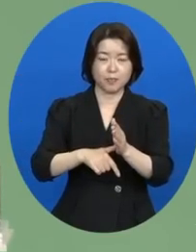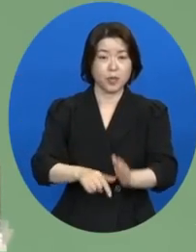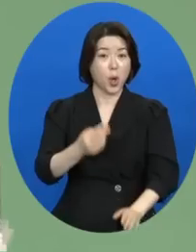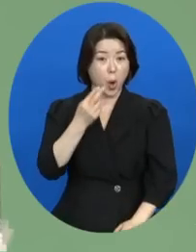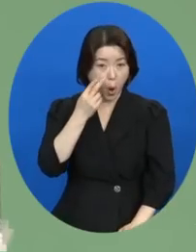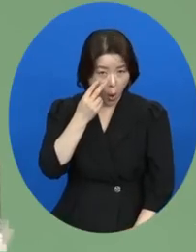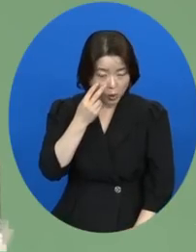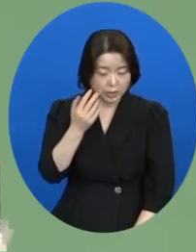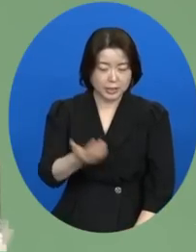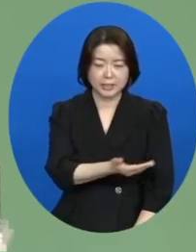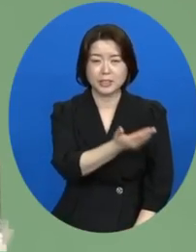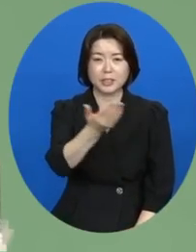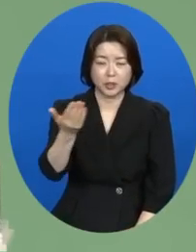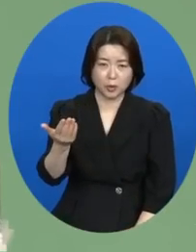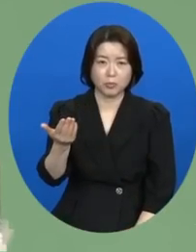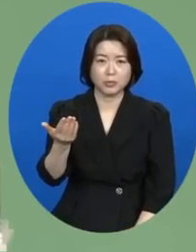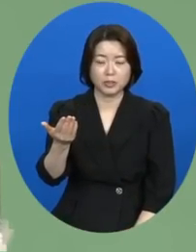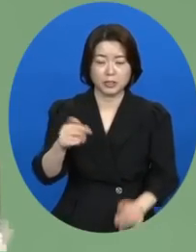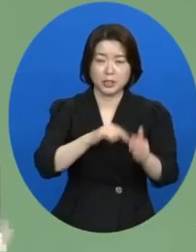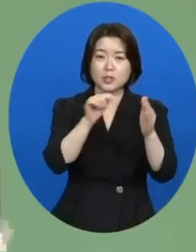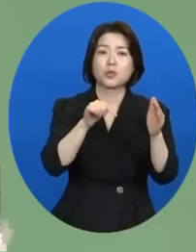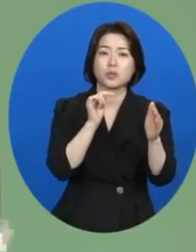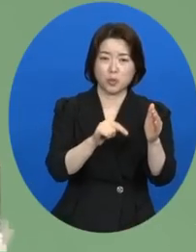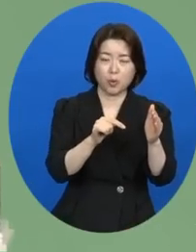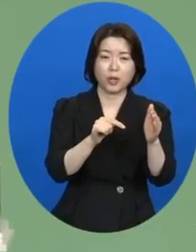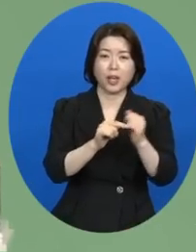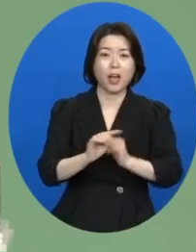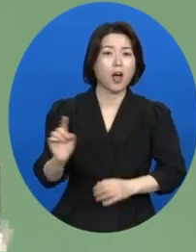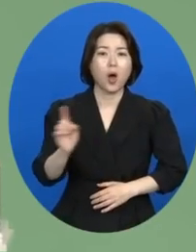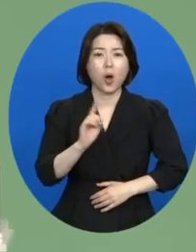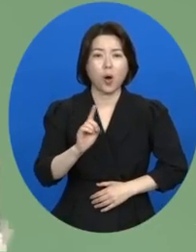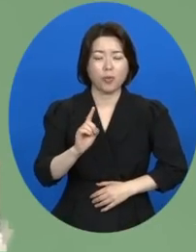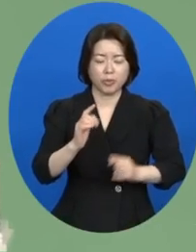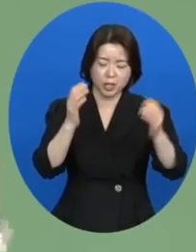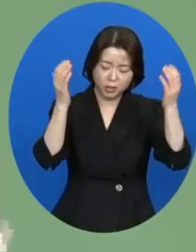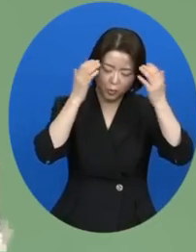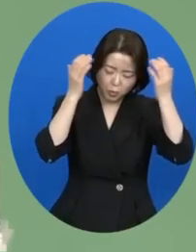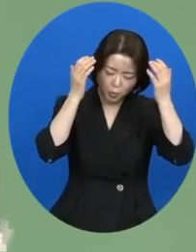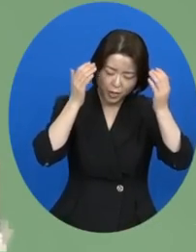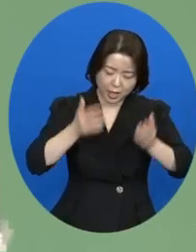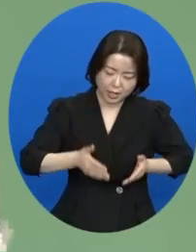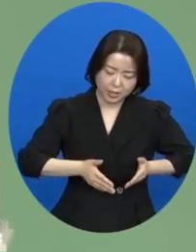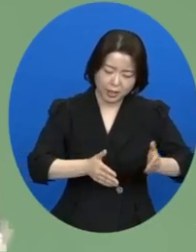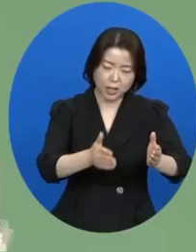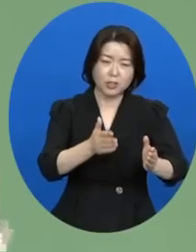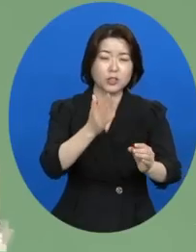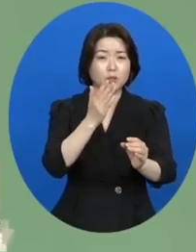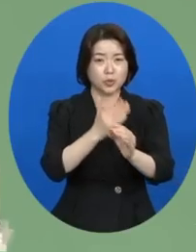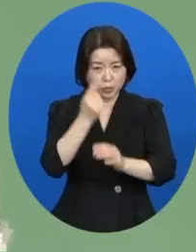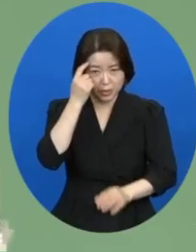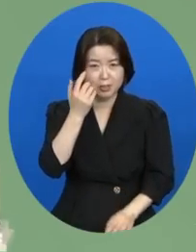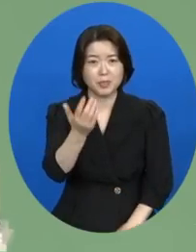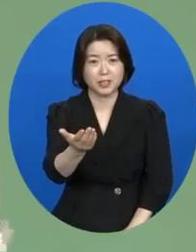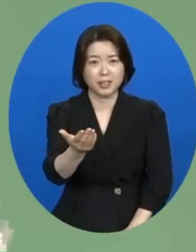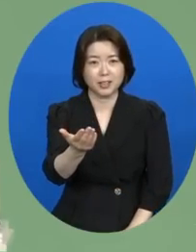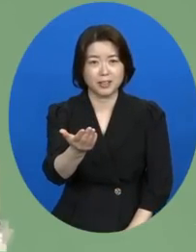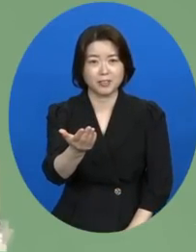혹시 여러분들 가운데 어떤 고난의 길을 가시고 계십니까?